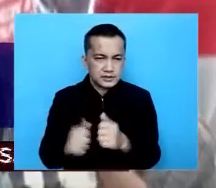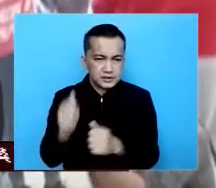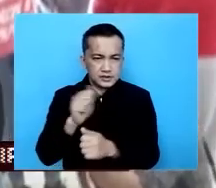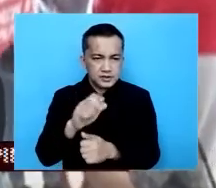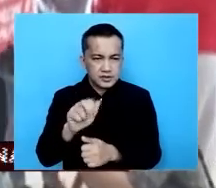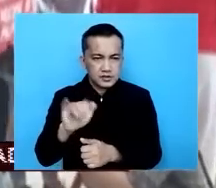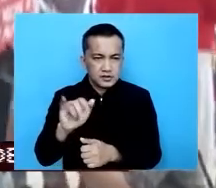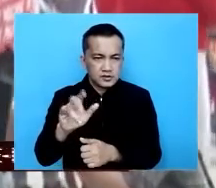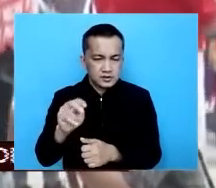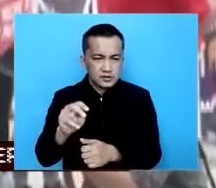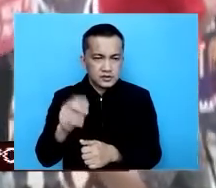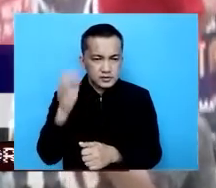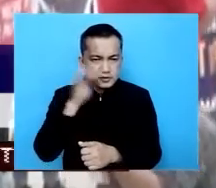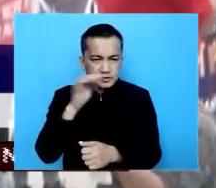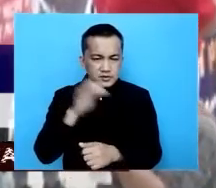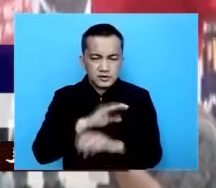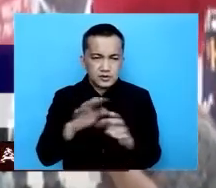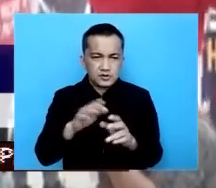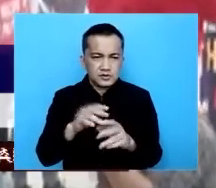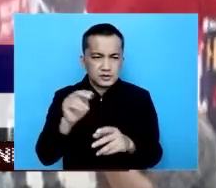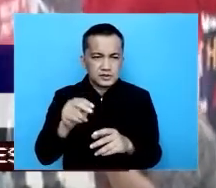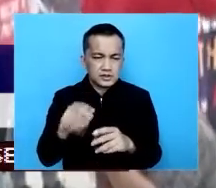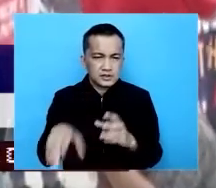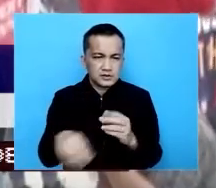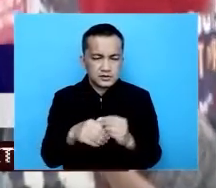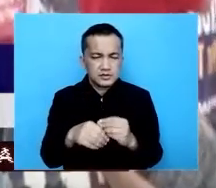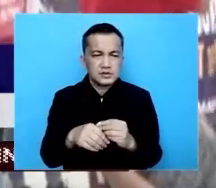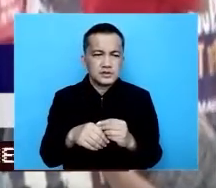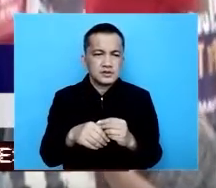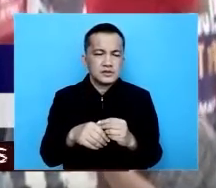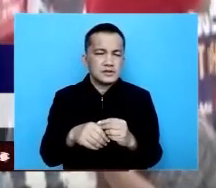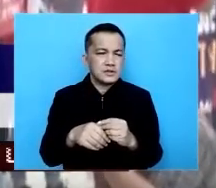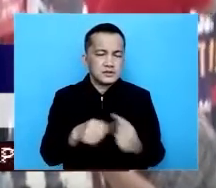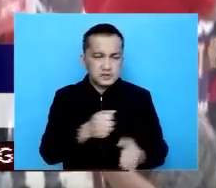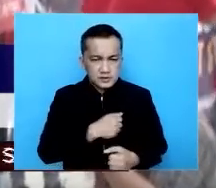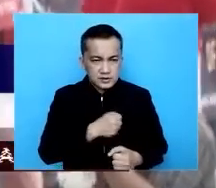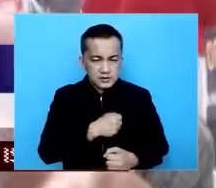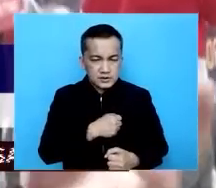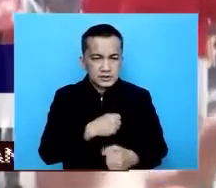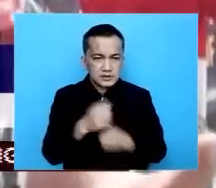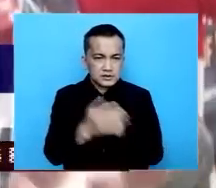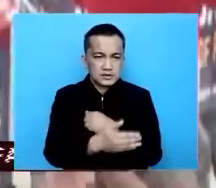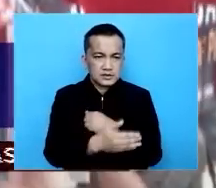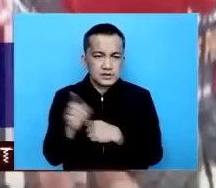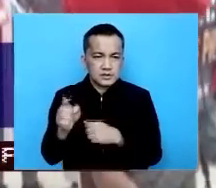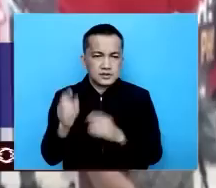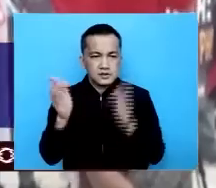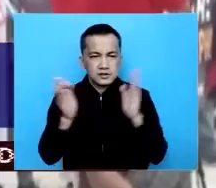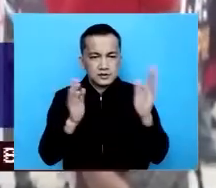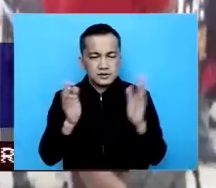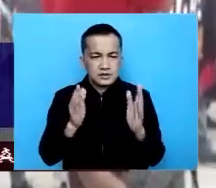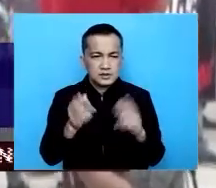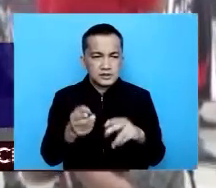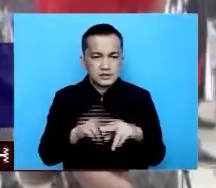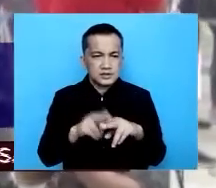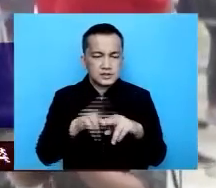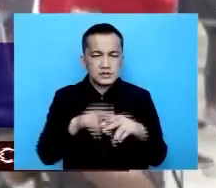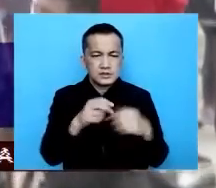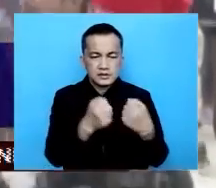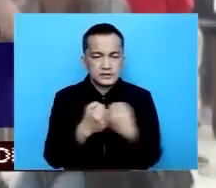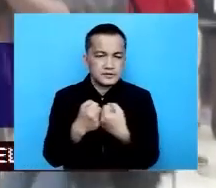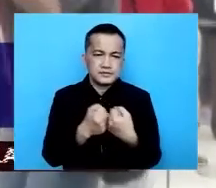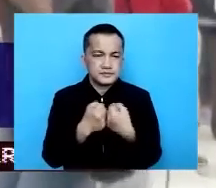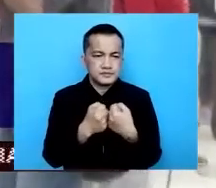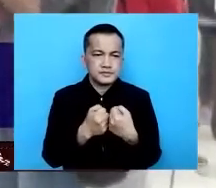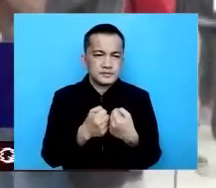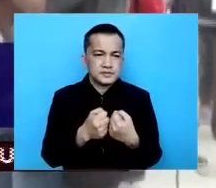additional American troops and facilities in the country. It will only serve to increase the tensions in the